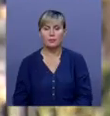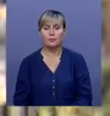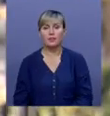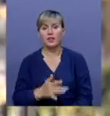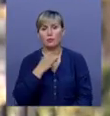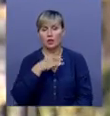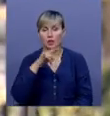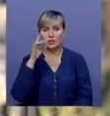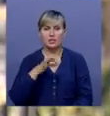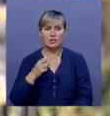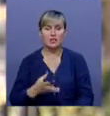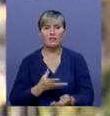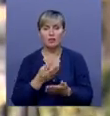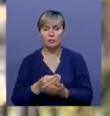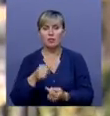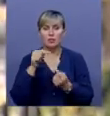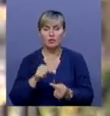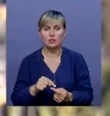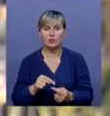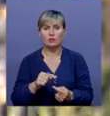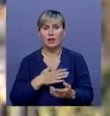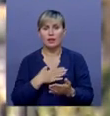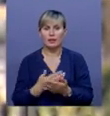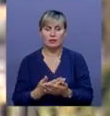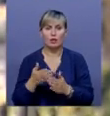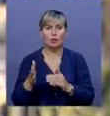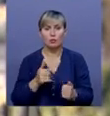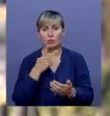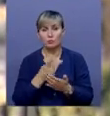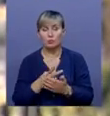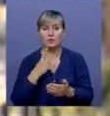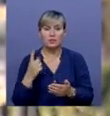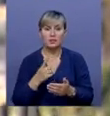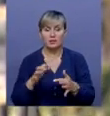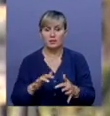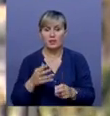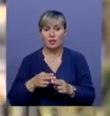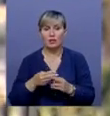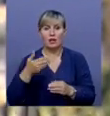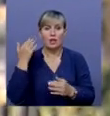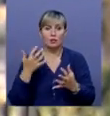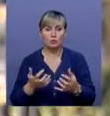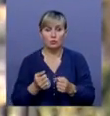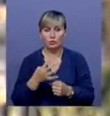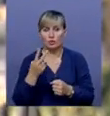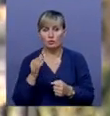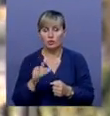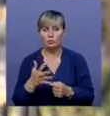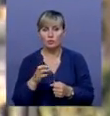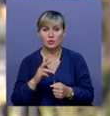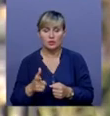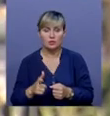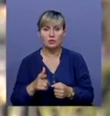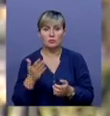ним казахстанцам социального выплату назначит проактивно после пересмотра единой базы ниц которые ранее получали 40 2500 тенге